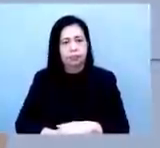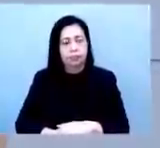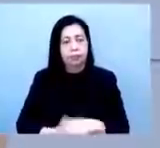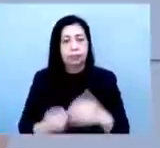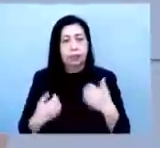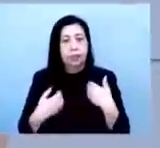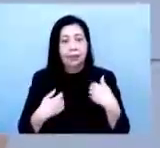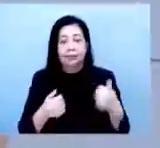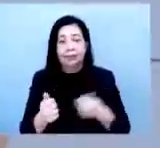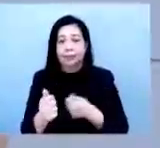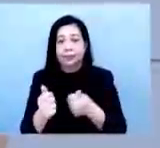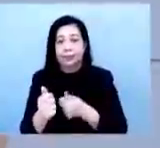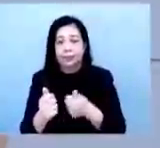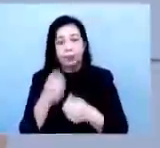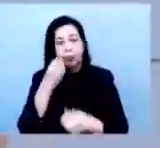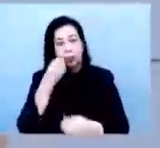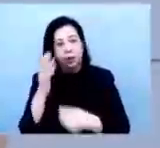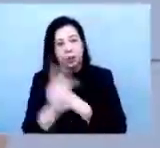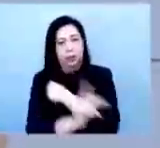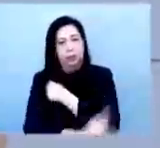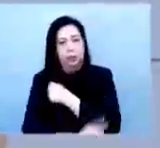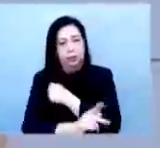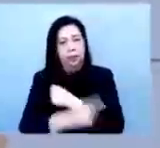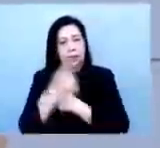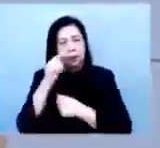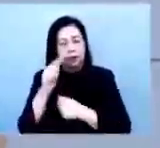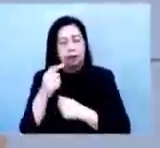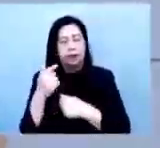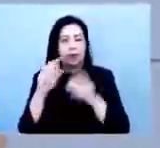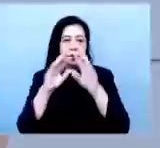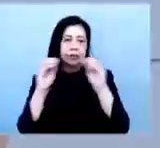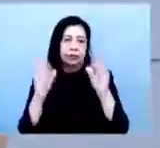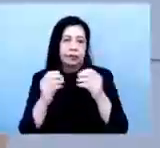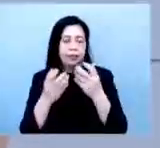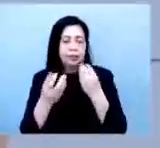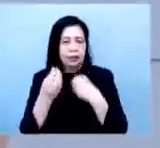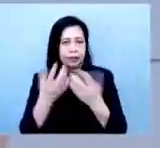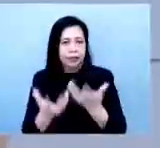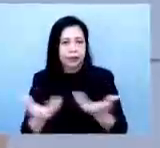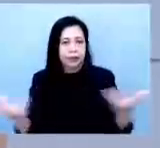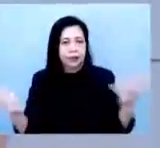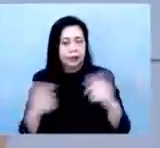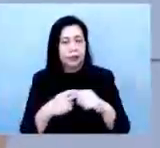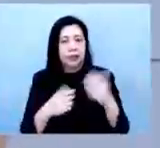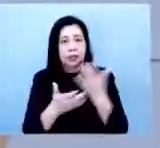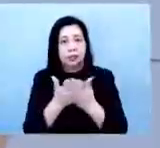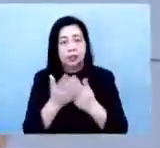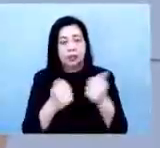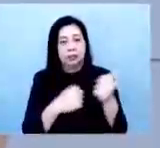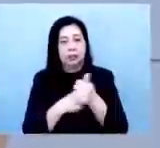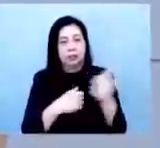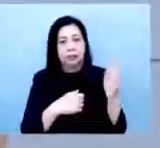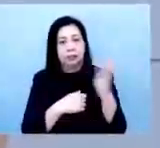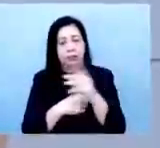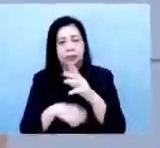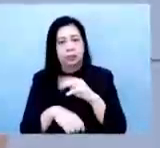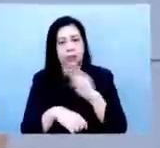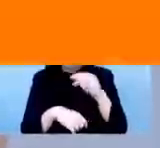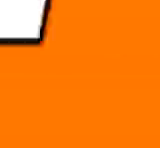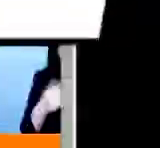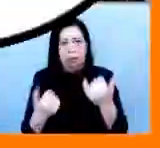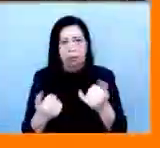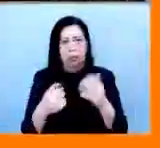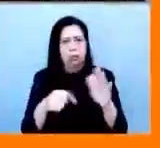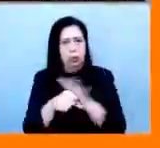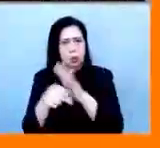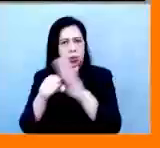may mga humahabol pa rin makauwi ng probinsya para sa Noche Buena. Ang mga biyahe naman pabalik ng Metro Manila, ngayon pa lang, punuan na.